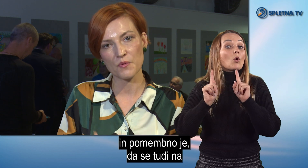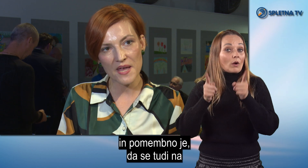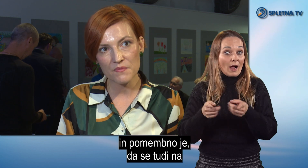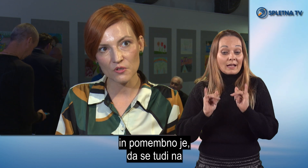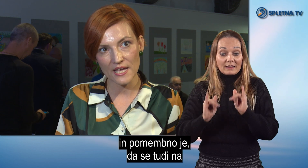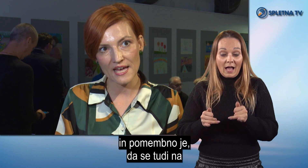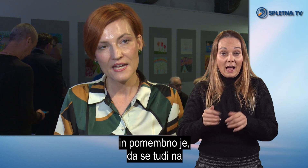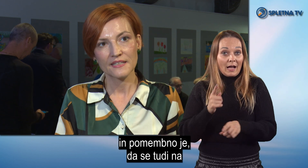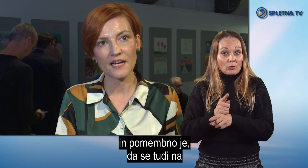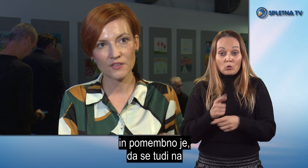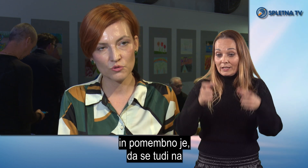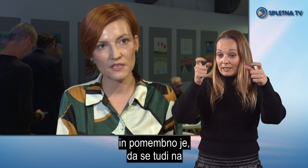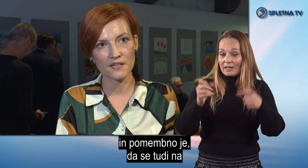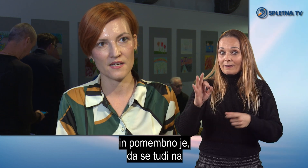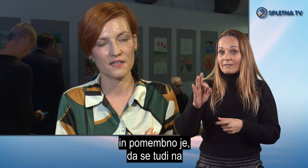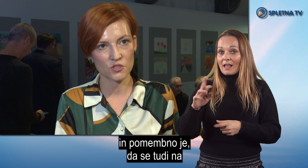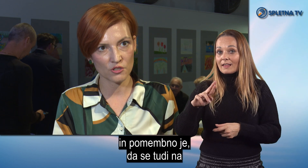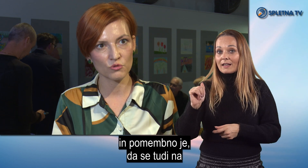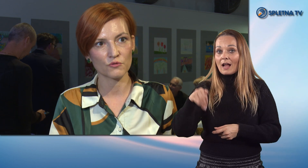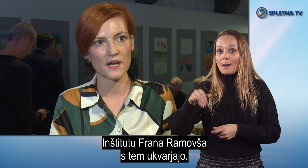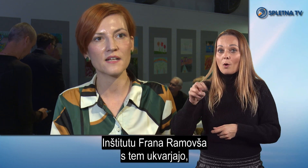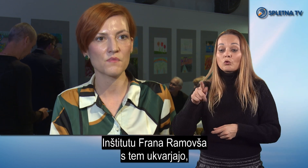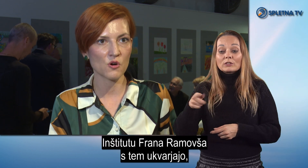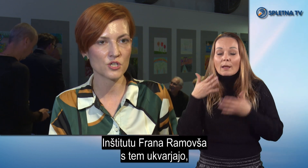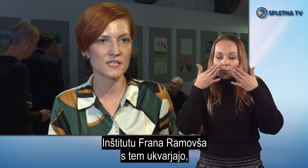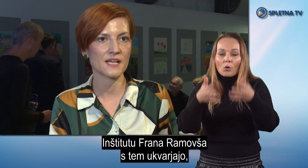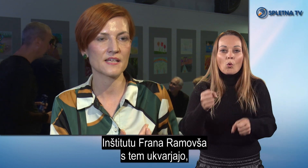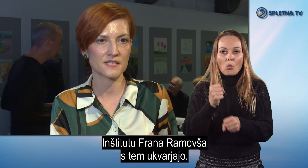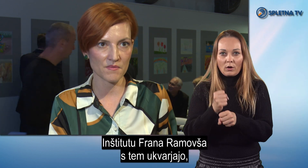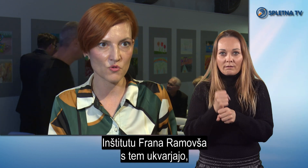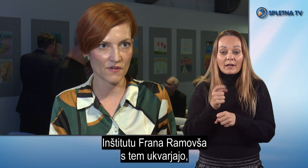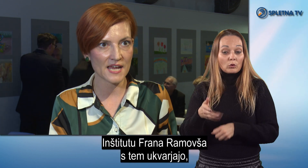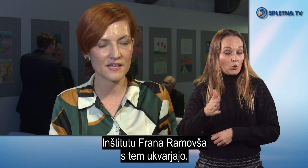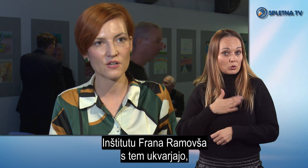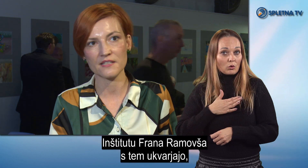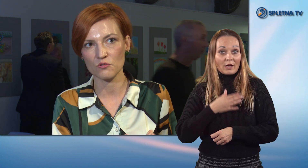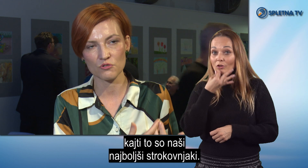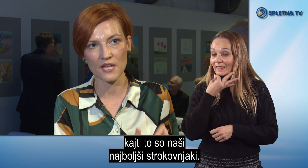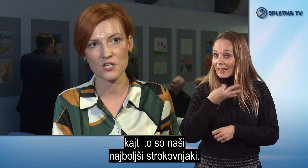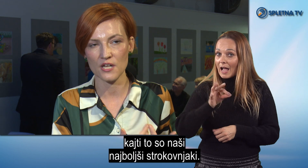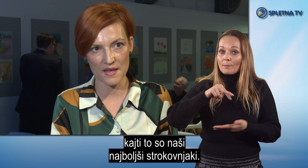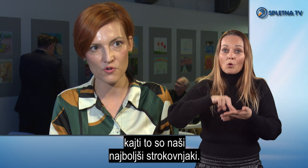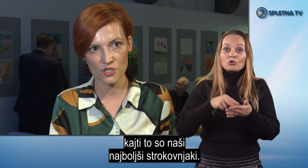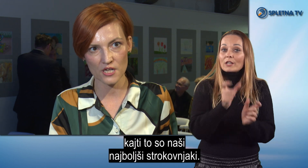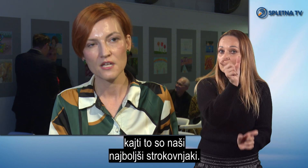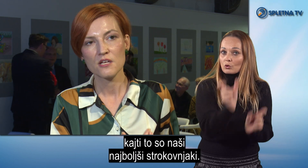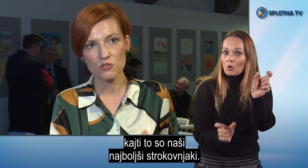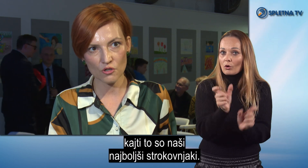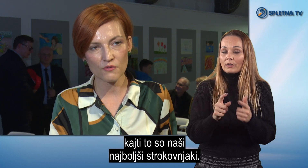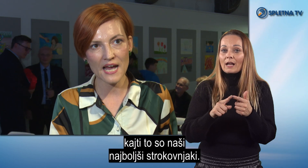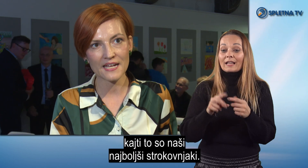In pomembno je, da tudi na Inštitutu Frana Ramovša se s tem ukvarjajo, kajti tu so naši